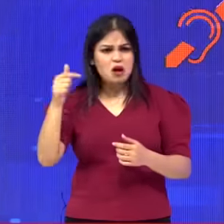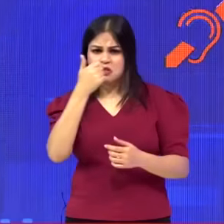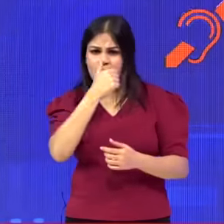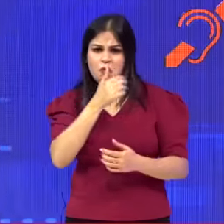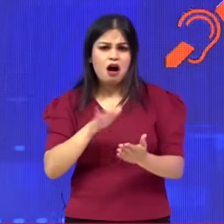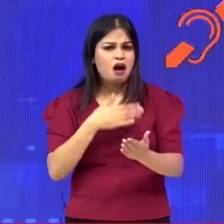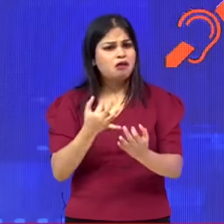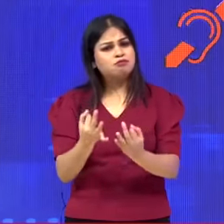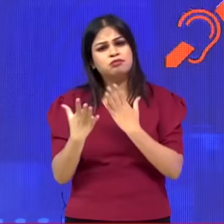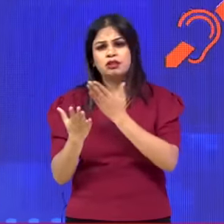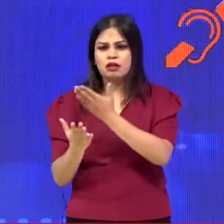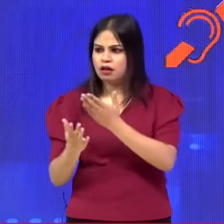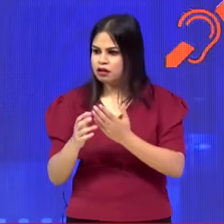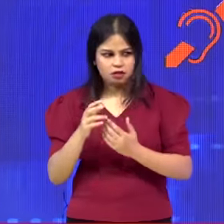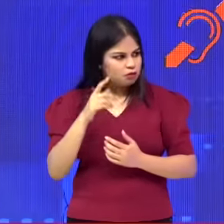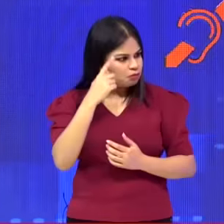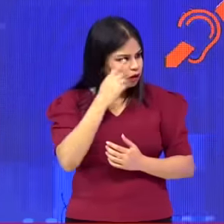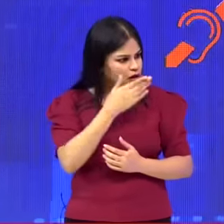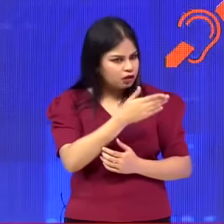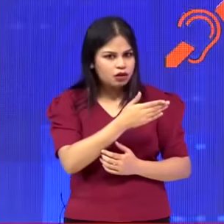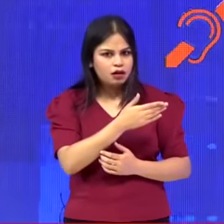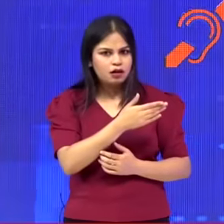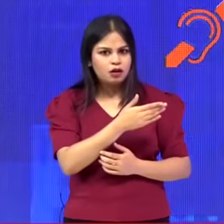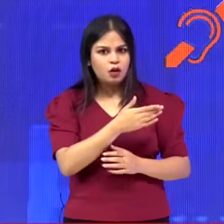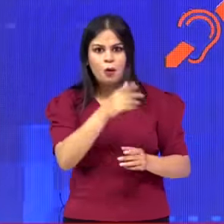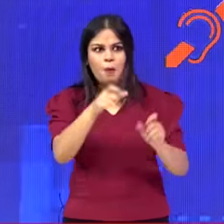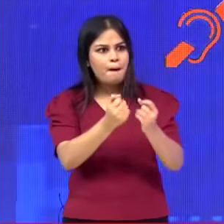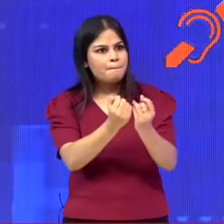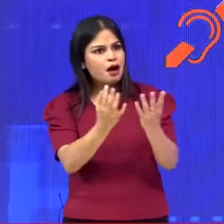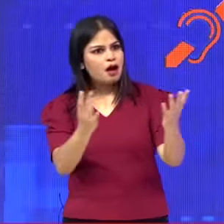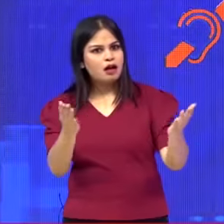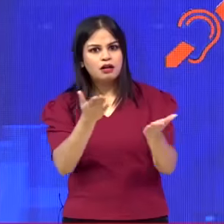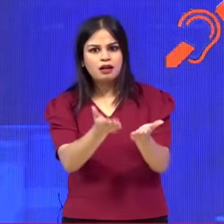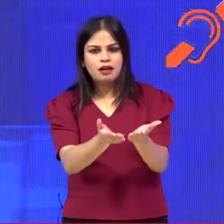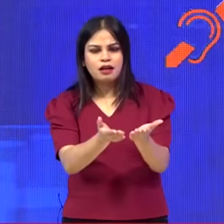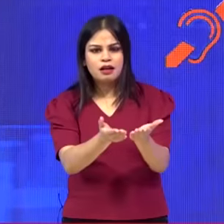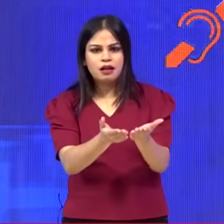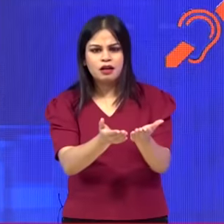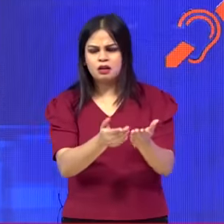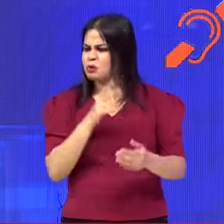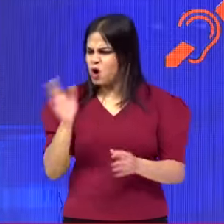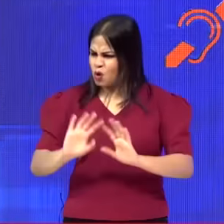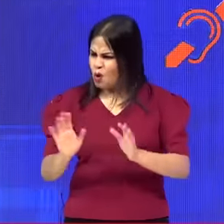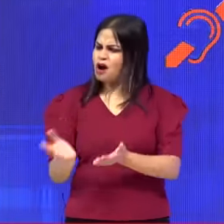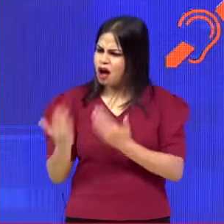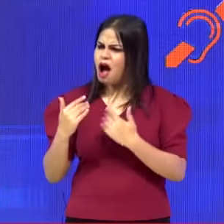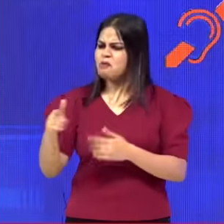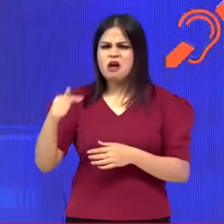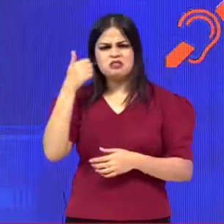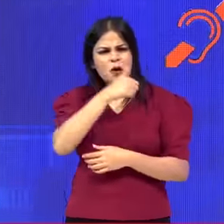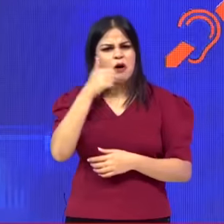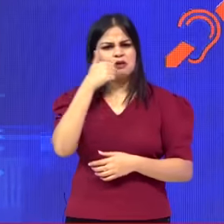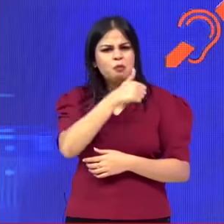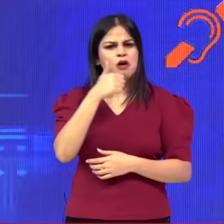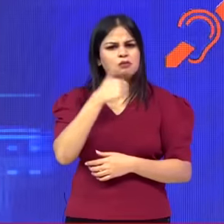सिंग. अब मैंने बोला कि यार पागल है क्या, इतने सारे लोगों के सामने ये, मैंने नो नो सिंग सलमान सलमान